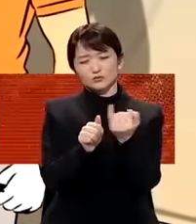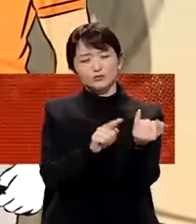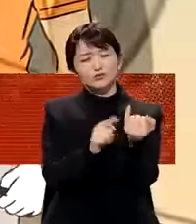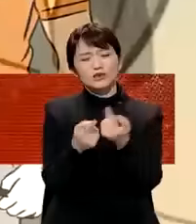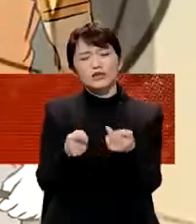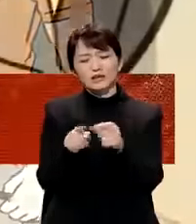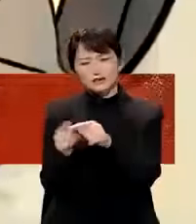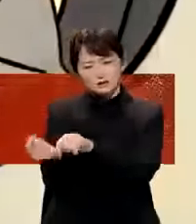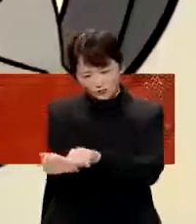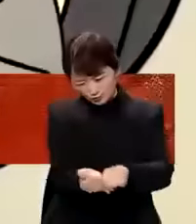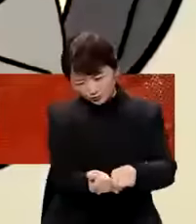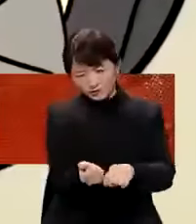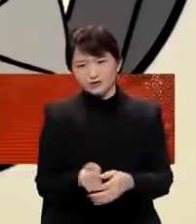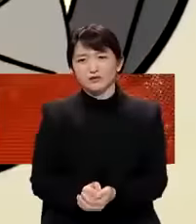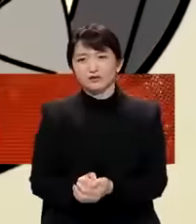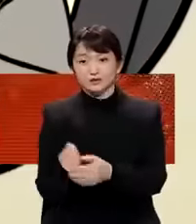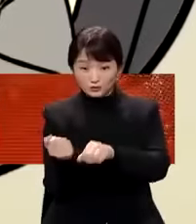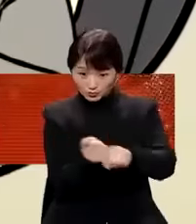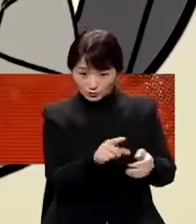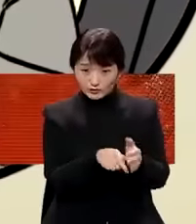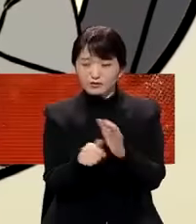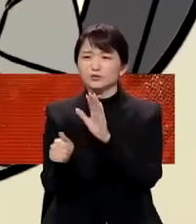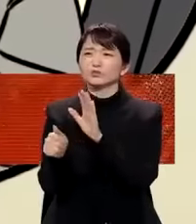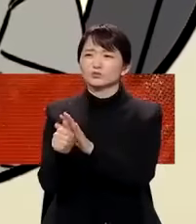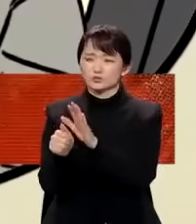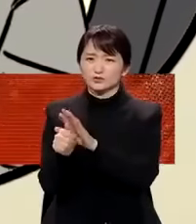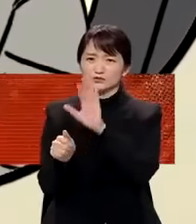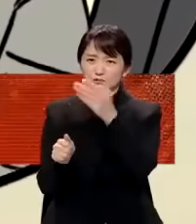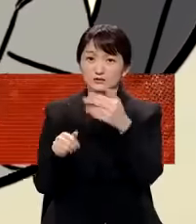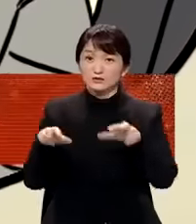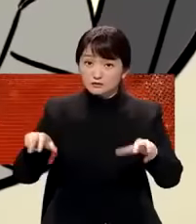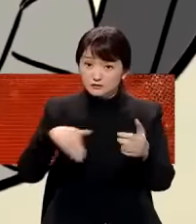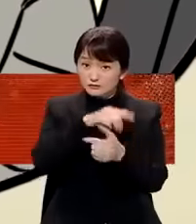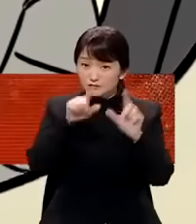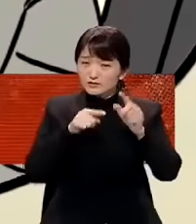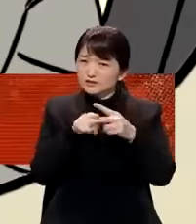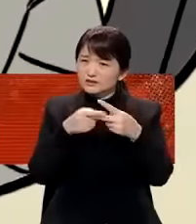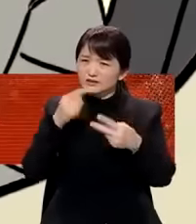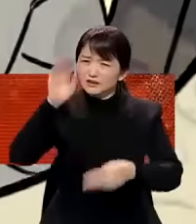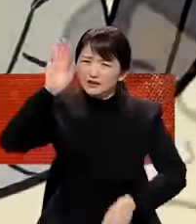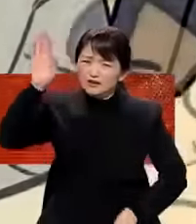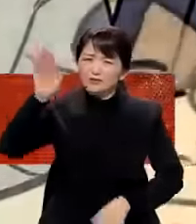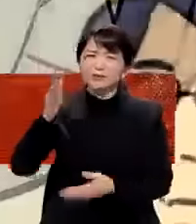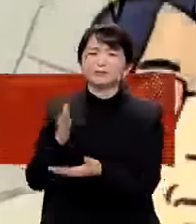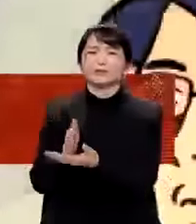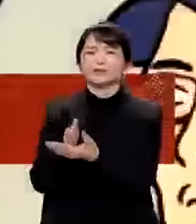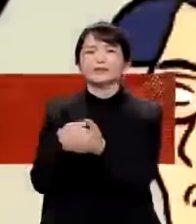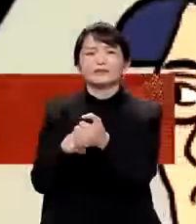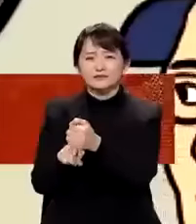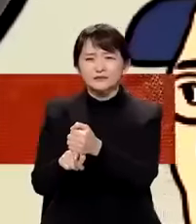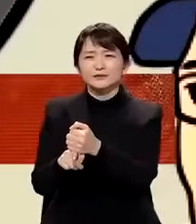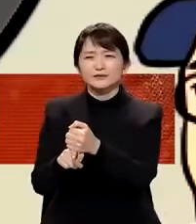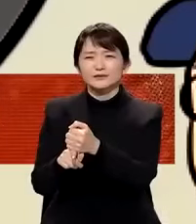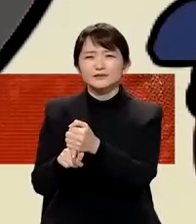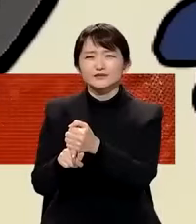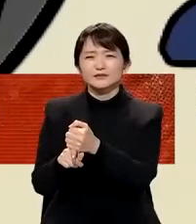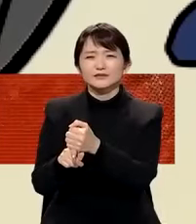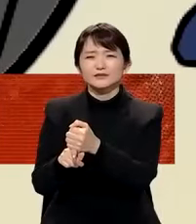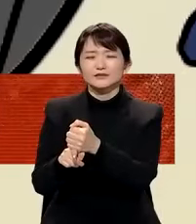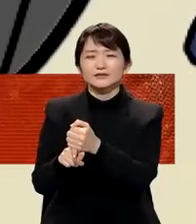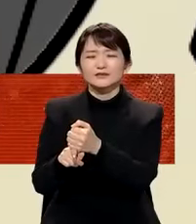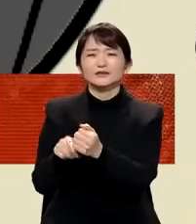도와 된다 이런 의미에서 지금 상황에서 남편은 이해하지만 앞으로 좀 하지 말라라는 취지에서 좀 도와드리는